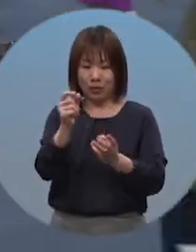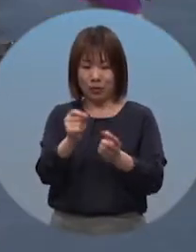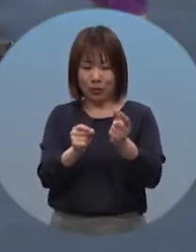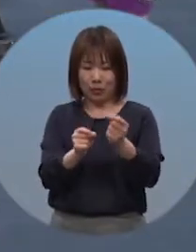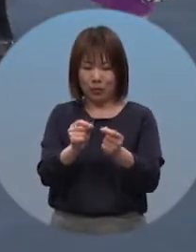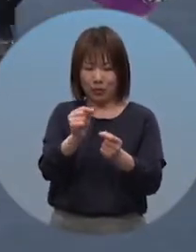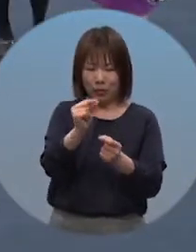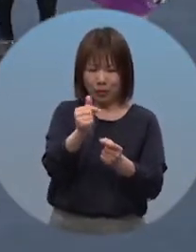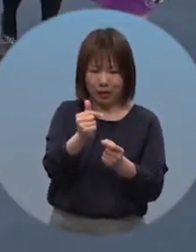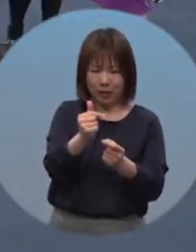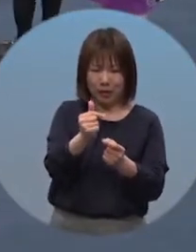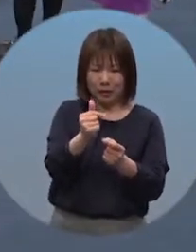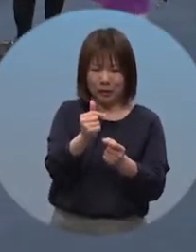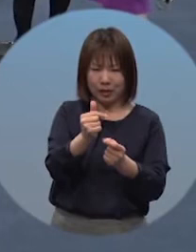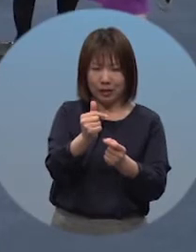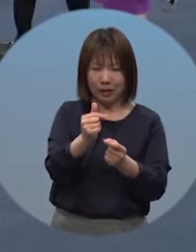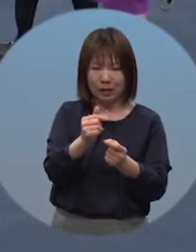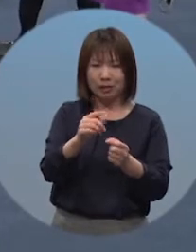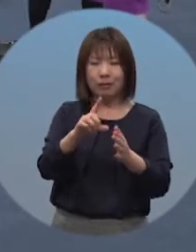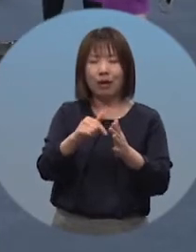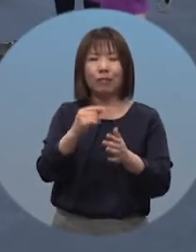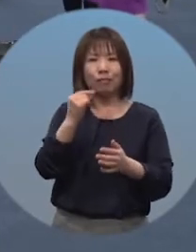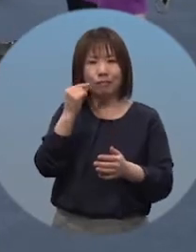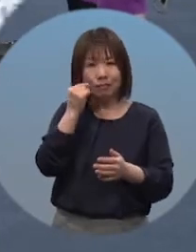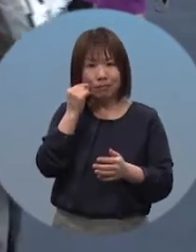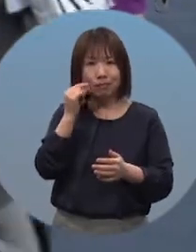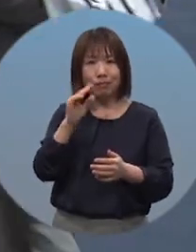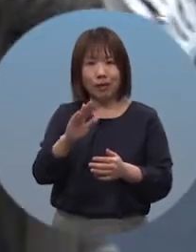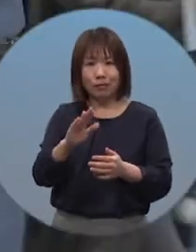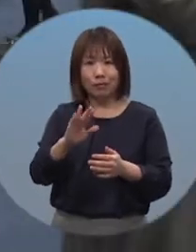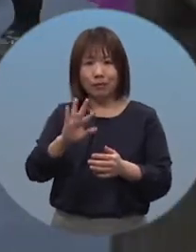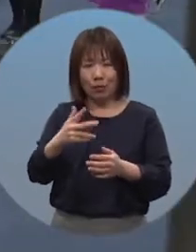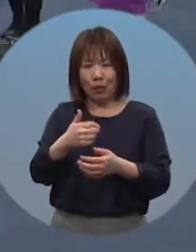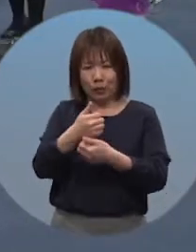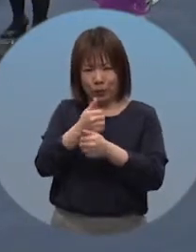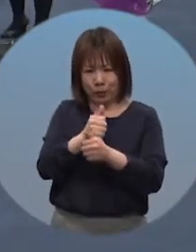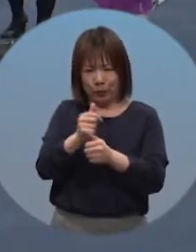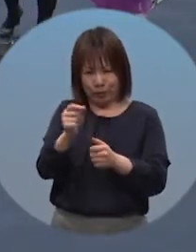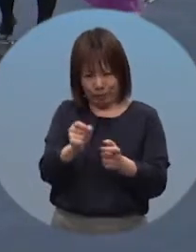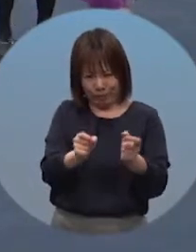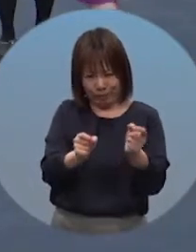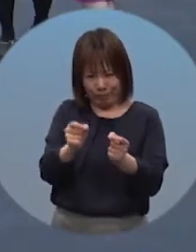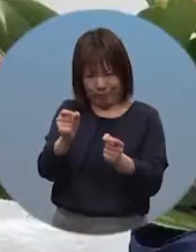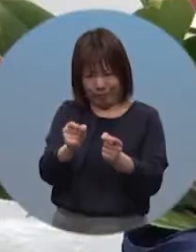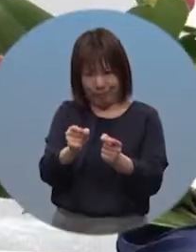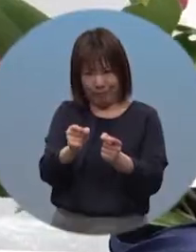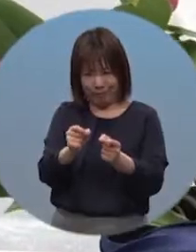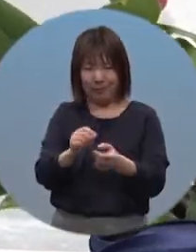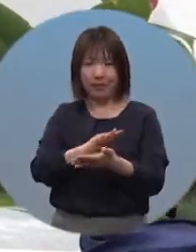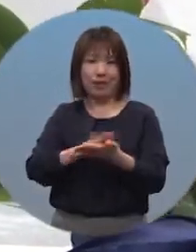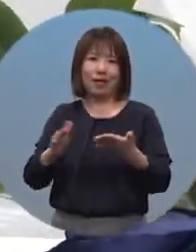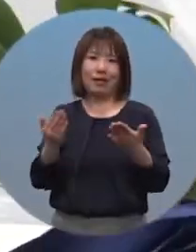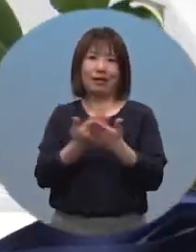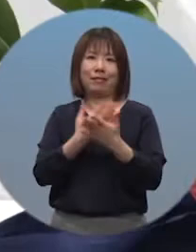難しいところもありますけどなんとか美しいのに入りましたんだね